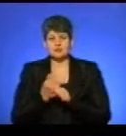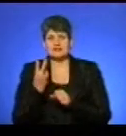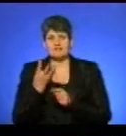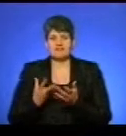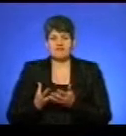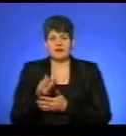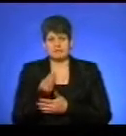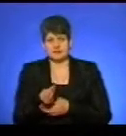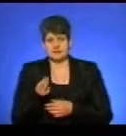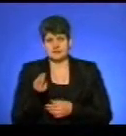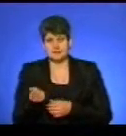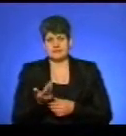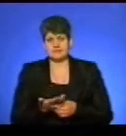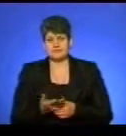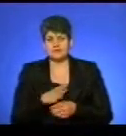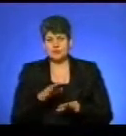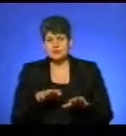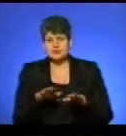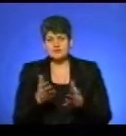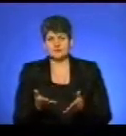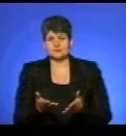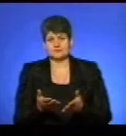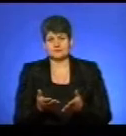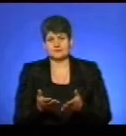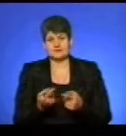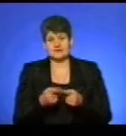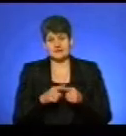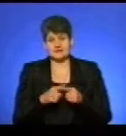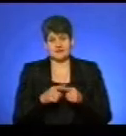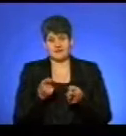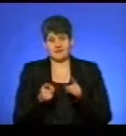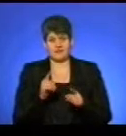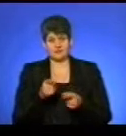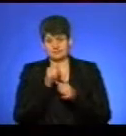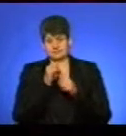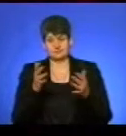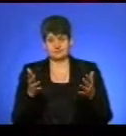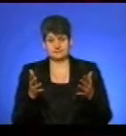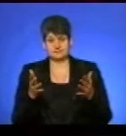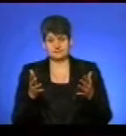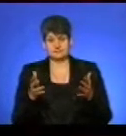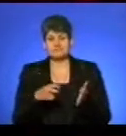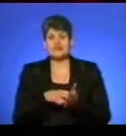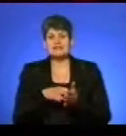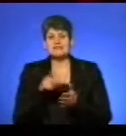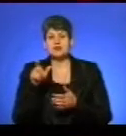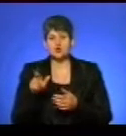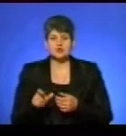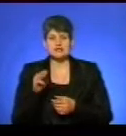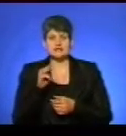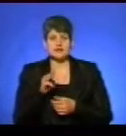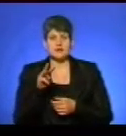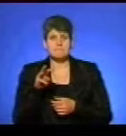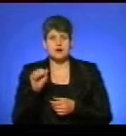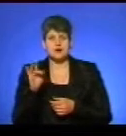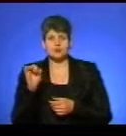тому, що ще й слизько в п'ятницю було. Ну, просто то реально, я не знаю, чи то реально. Листоноша Тетяна Марищук розповідає,